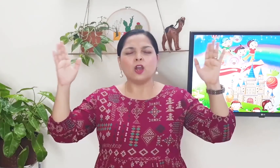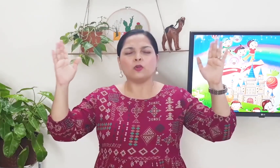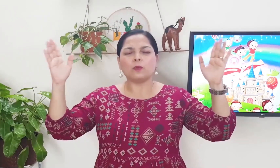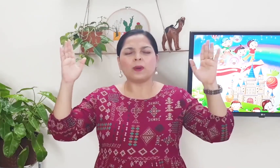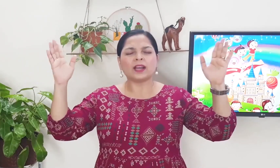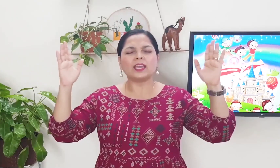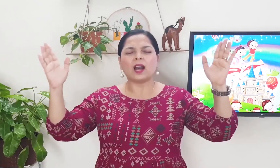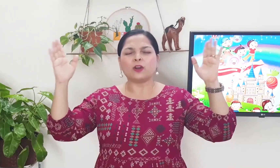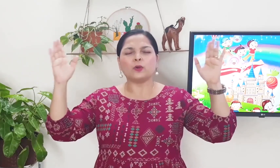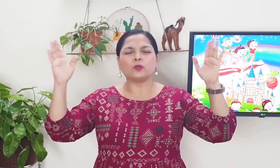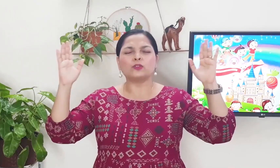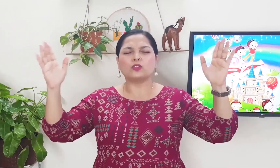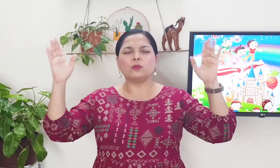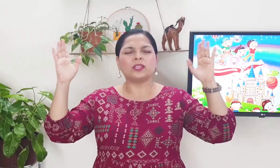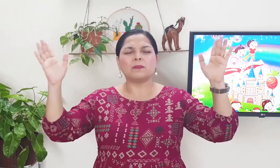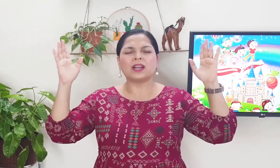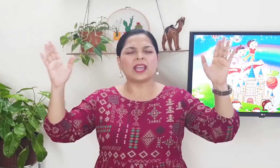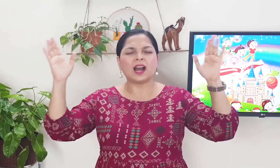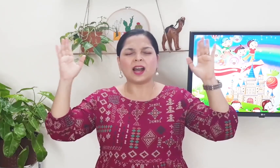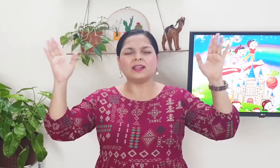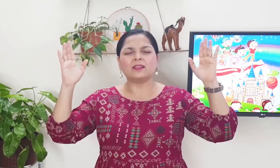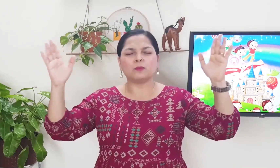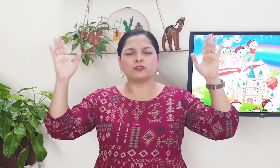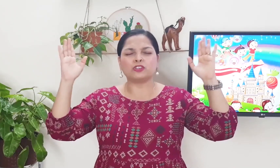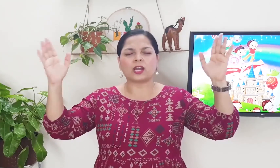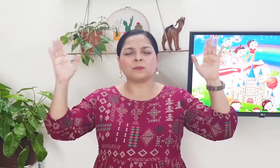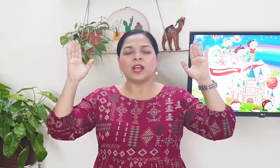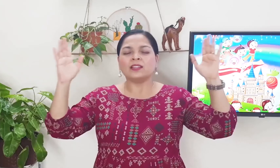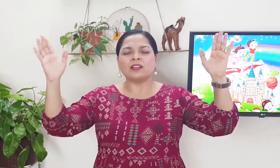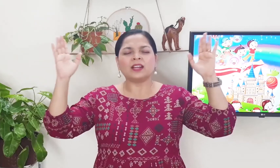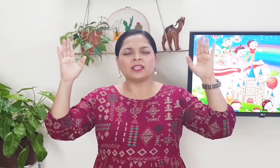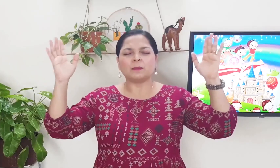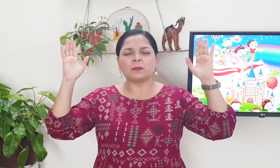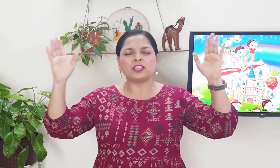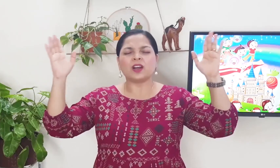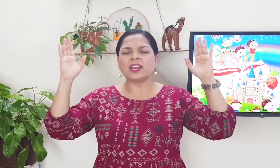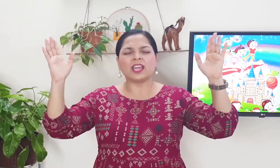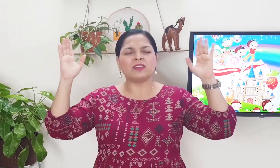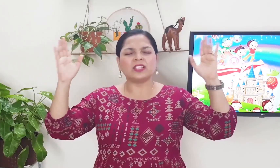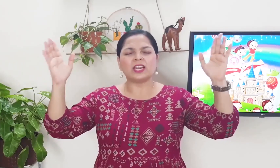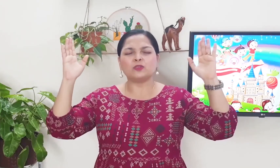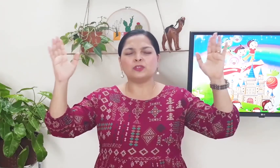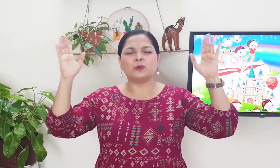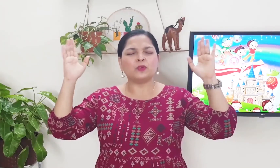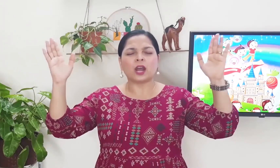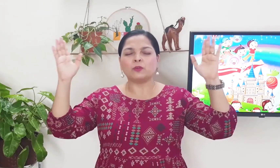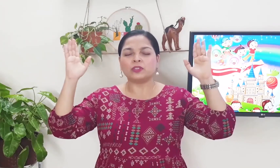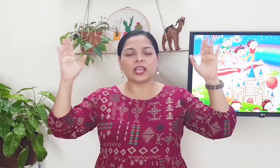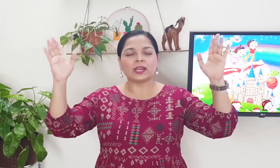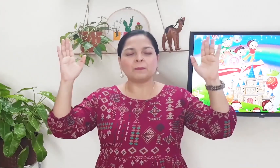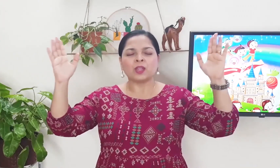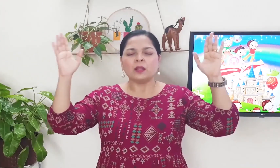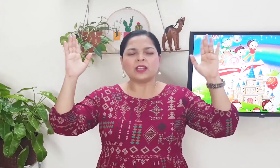दे रो बाकी आंखों को सोम तलबा की आंत्र बोश कर। धन्यवाद देते परमेश्वर हर एक व्यक्ति के लिए जो इस प्रोग्राम